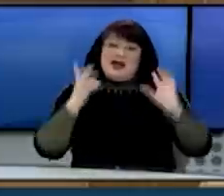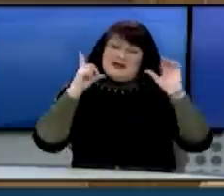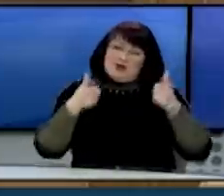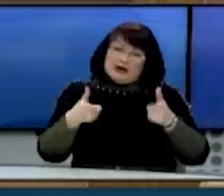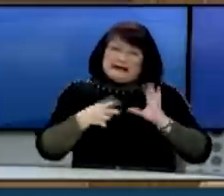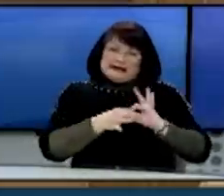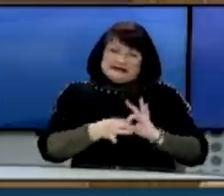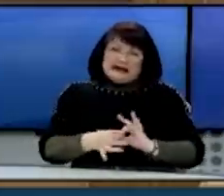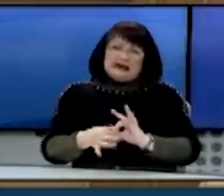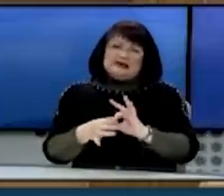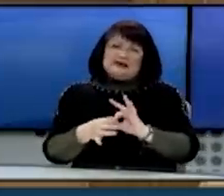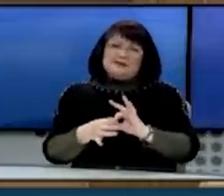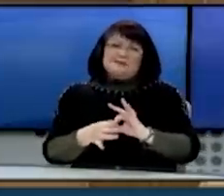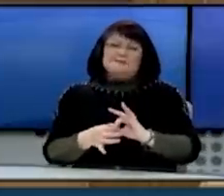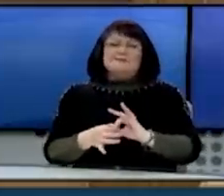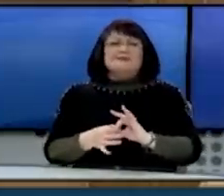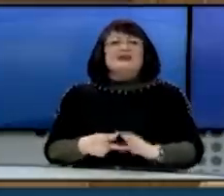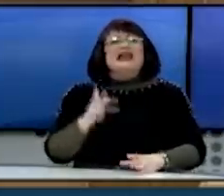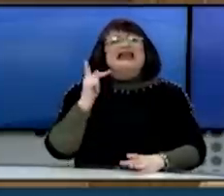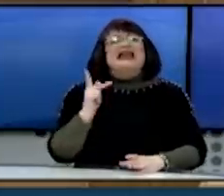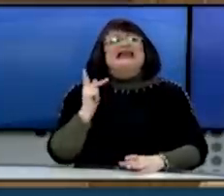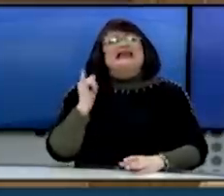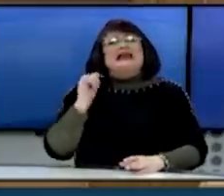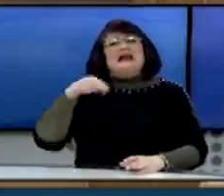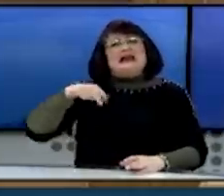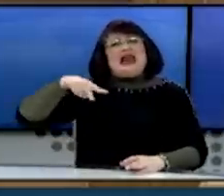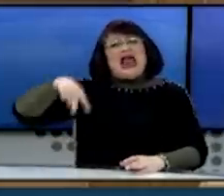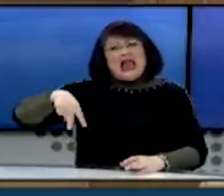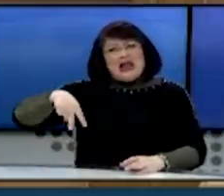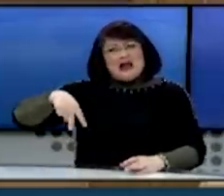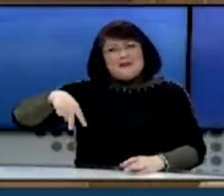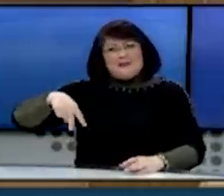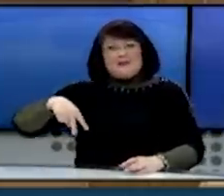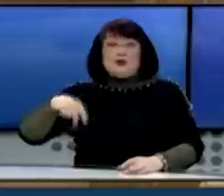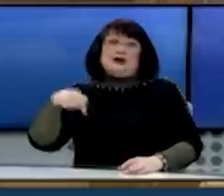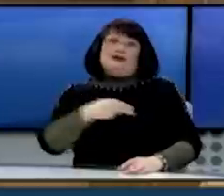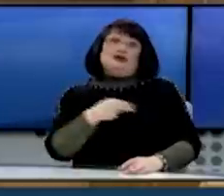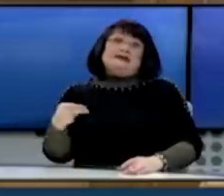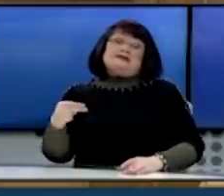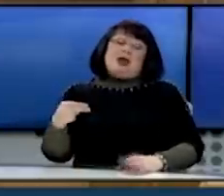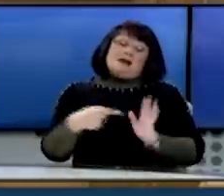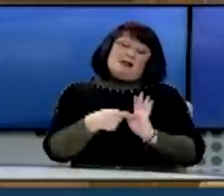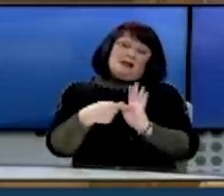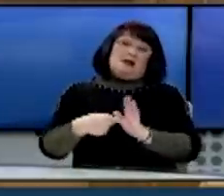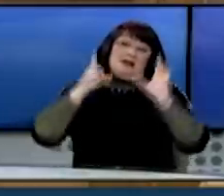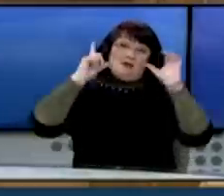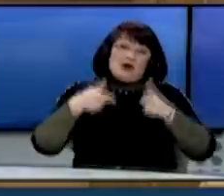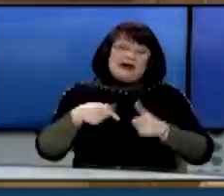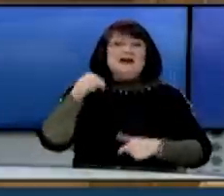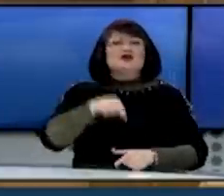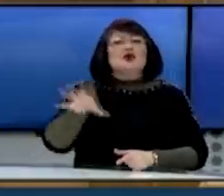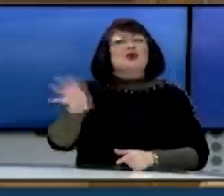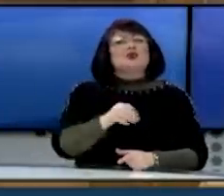Δημοκρατία, μετά το Κινάλ, ξανά, ως απάβγασμα δημοκρατίας. Τώρα τις μιμείται